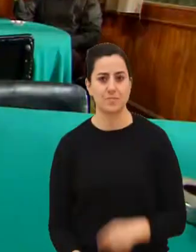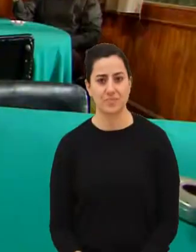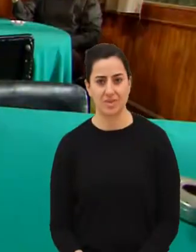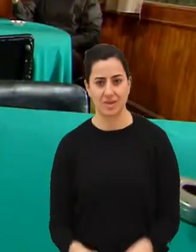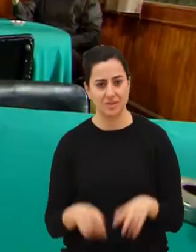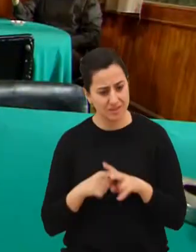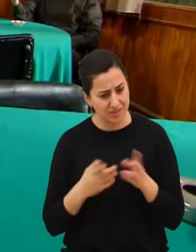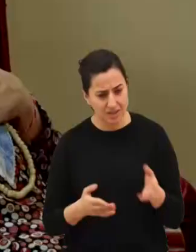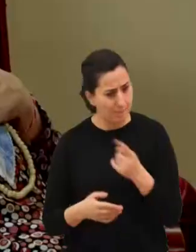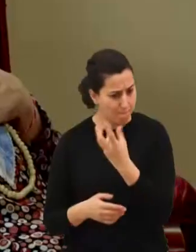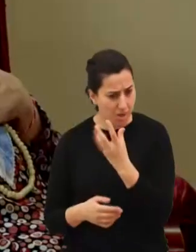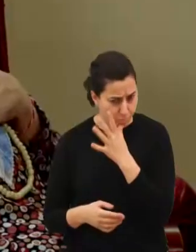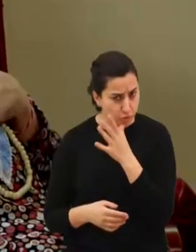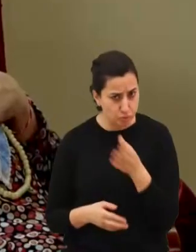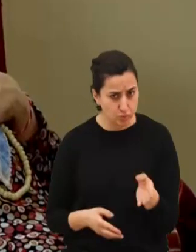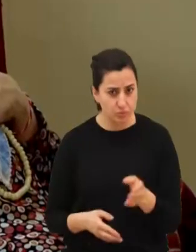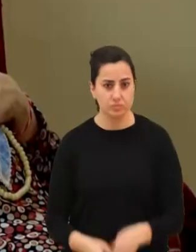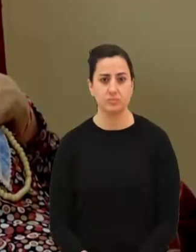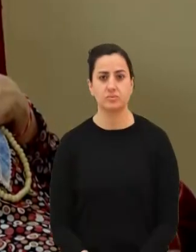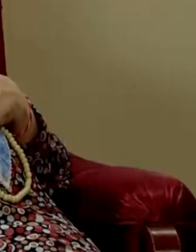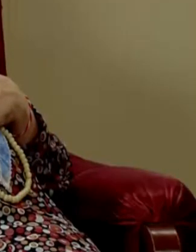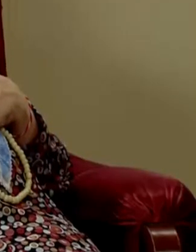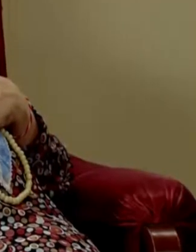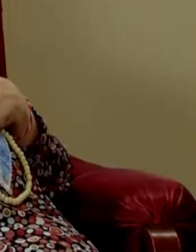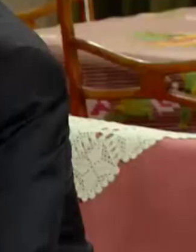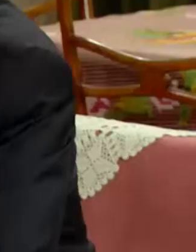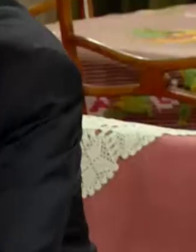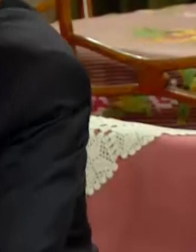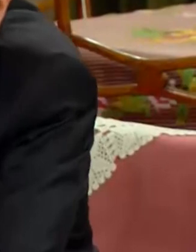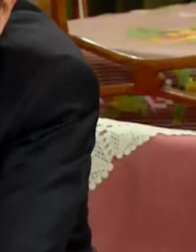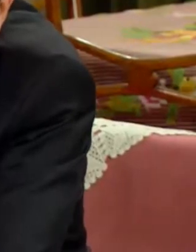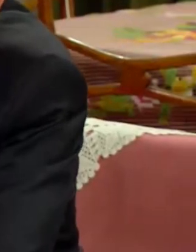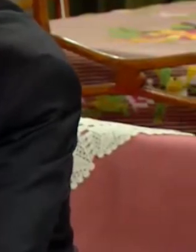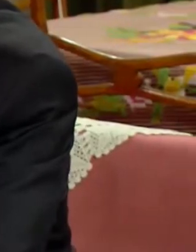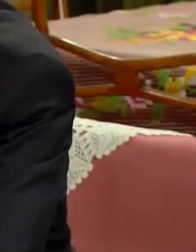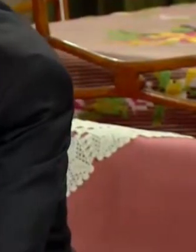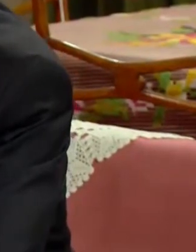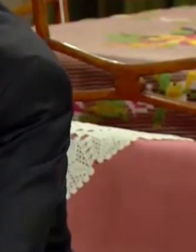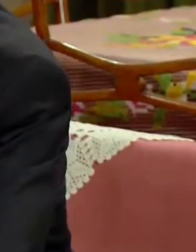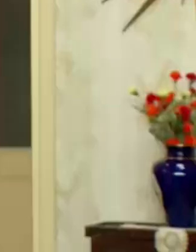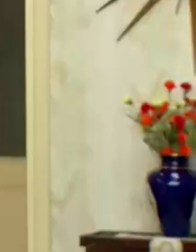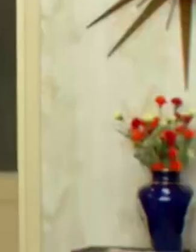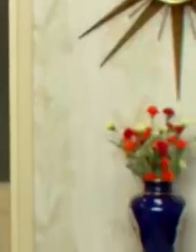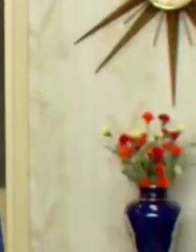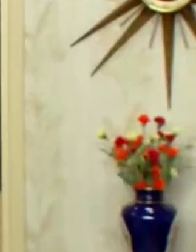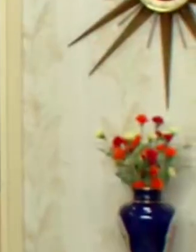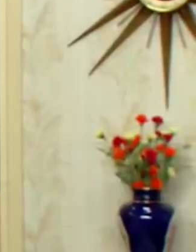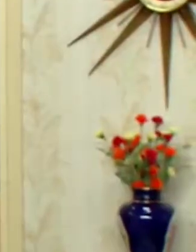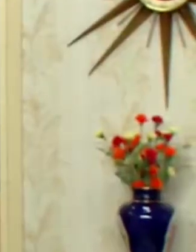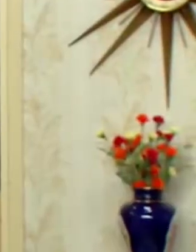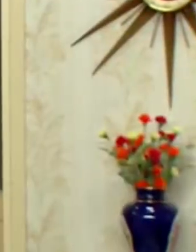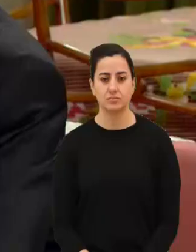Ya sen bilirsen niye bardak dedi? Fatu ananın koltukta içi geçmiş. Ahmet kaş gözle Rukiye'yi işaret etti.